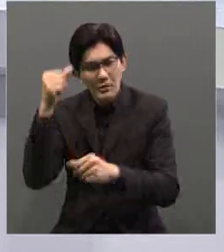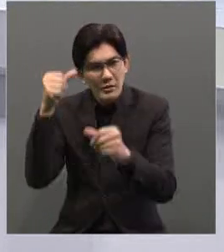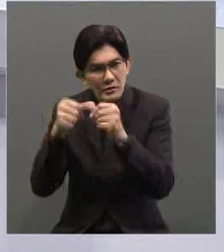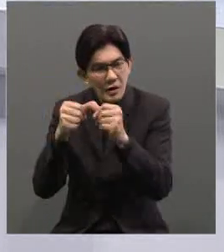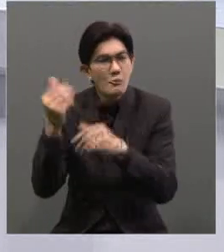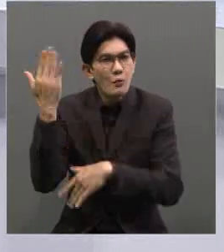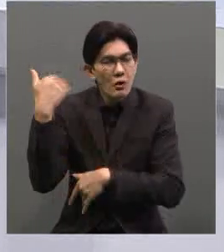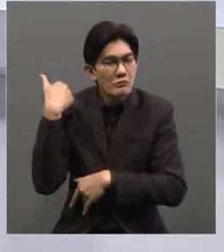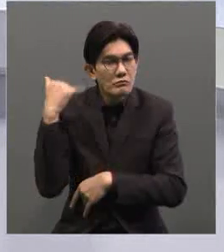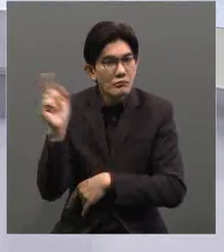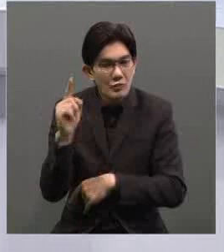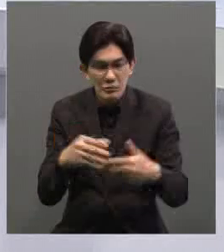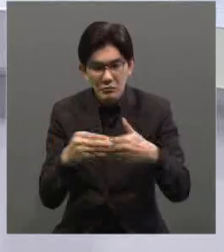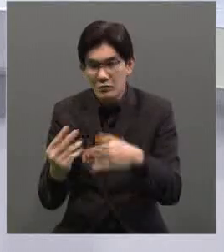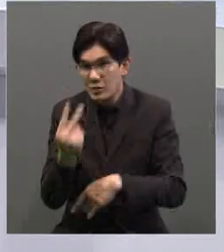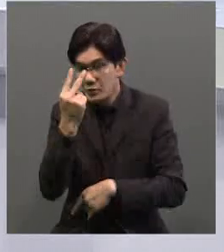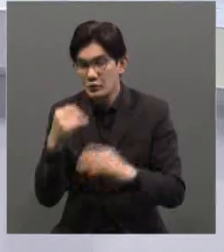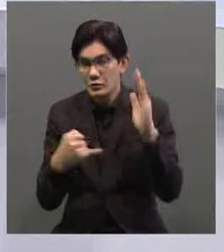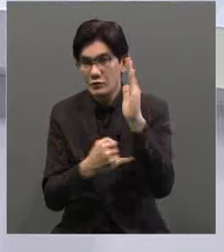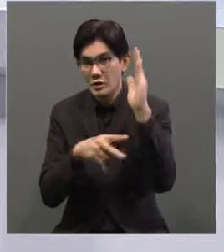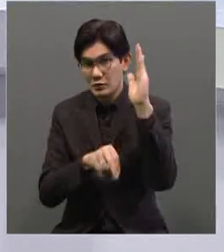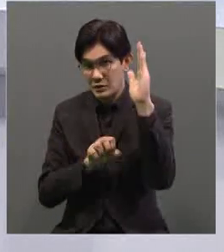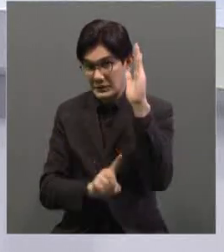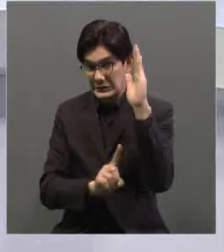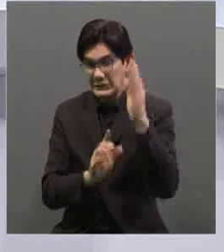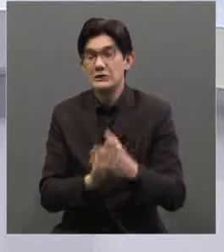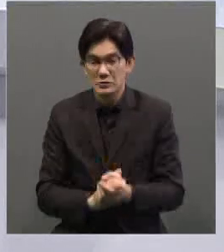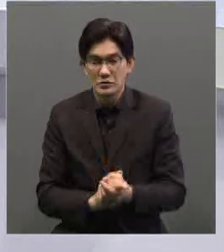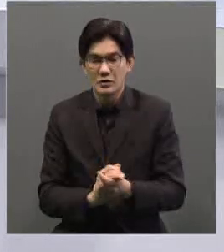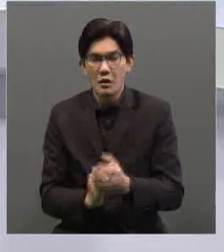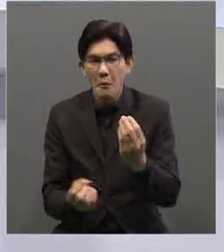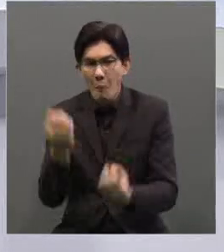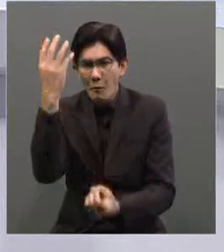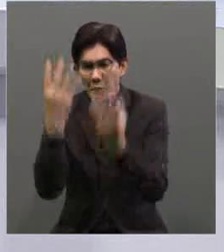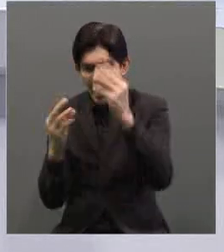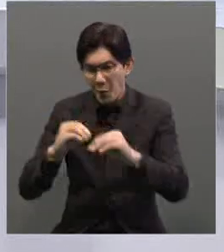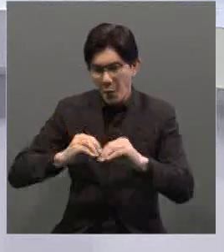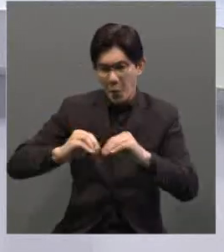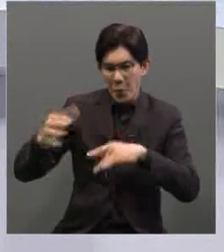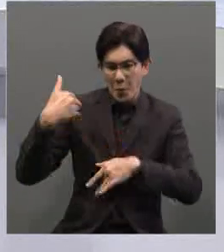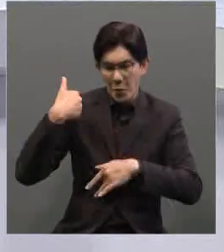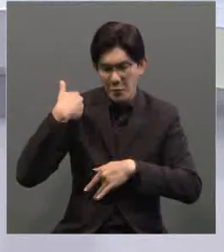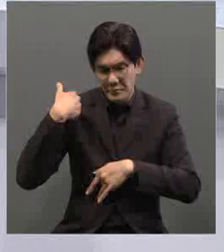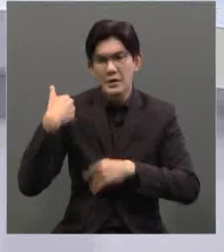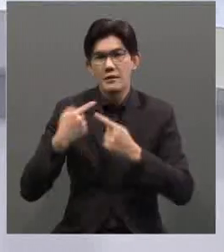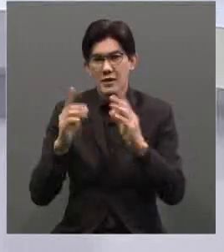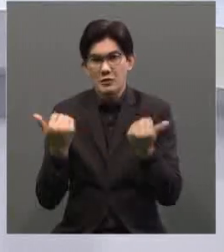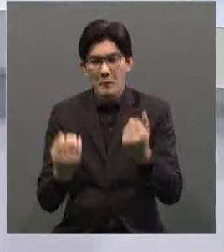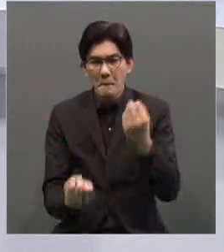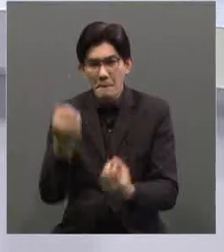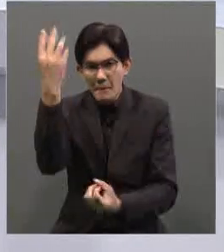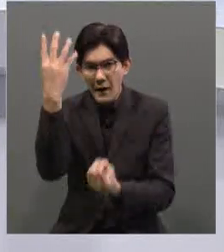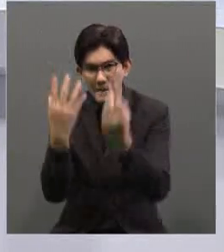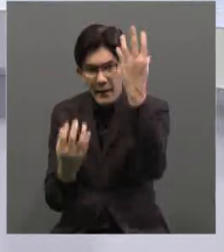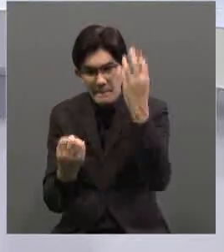น้านี้ที่เราเคยพาคุณผู้ชมไปดูที่นครศรีธรรมราชที่ปรากฏว่าโอ้โหในป่าลึกในพื้นที่สูงแต่ว่าป่าต้